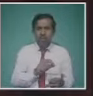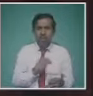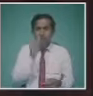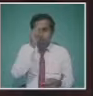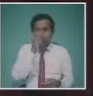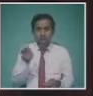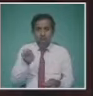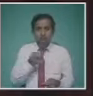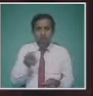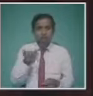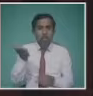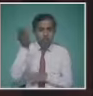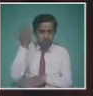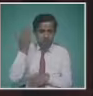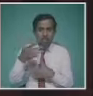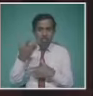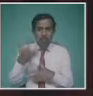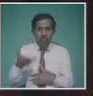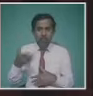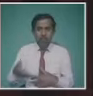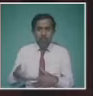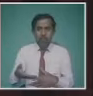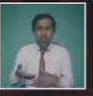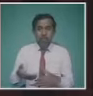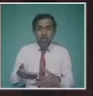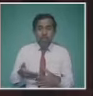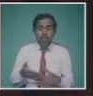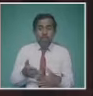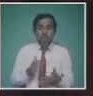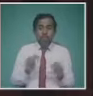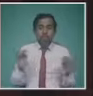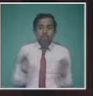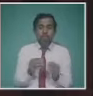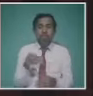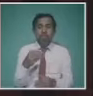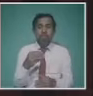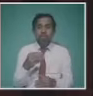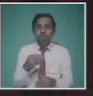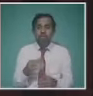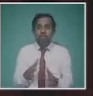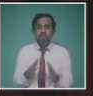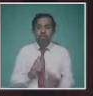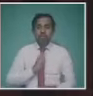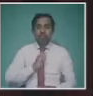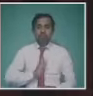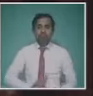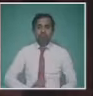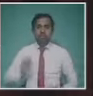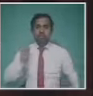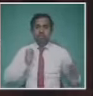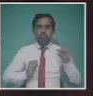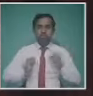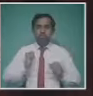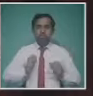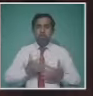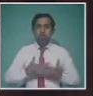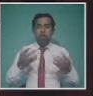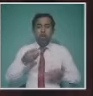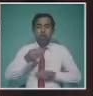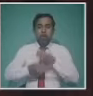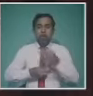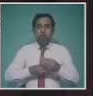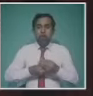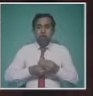උපයන ක්‍රමයෙන් පහුගිය කාලේ නිර්මාණය වුණා අනිත් පැත්තෙන් සුද්ධ මූල සමාගම් කියලා බොහොම අපූර්වව ටයි දාලා කෝට් දාලා මහා පරිමාණ සමාගම්